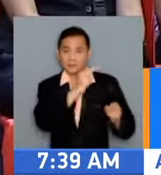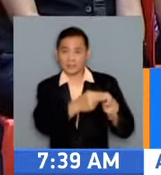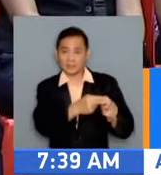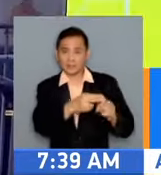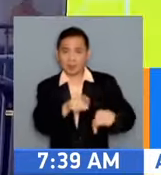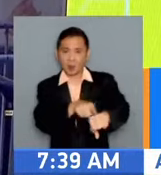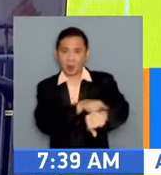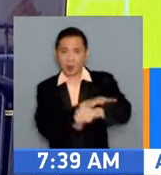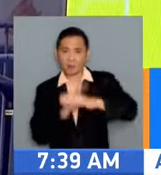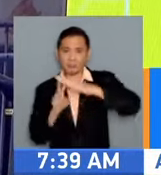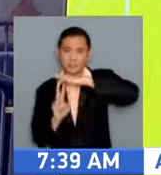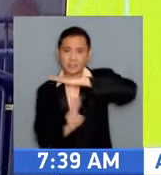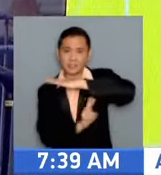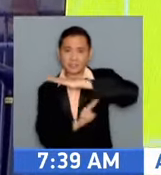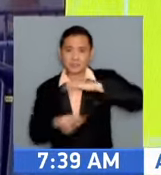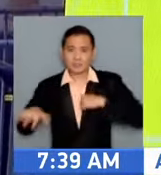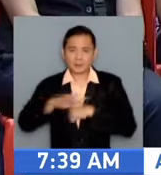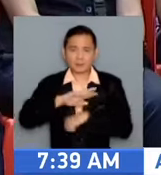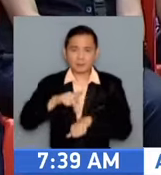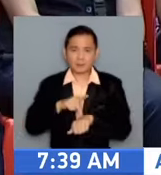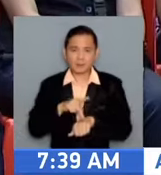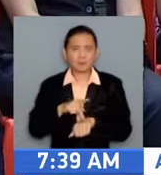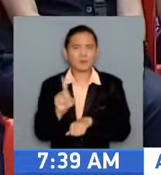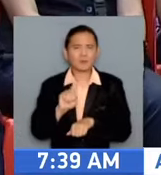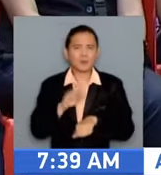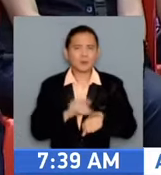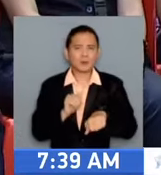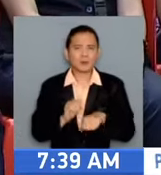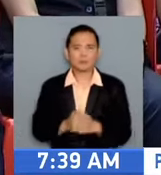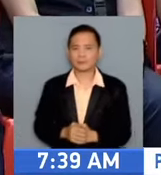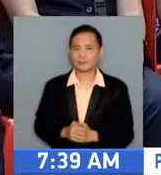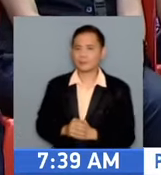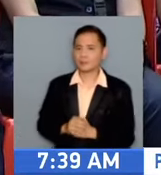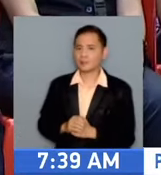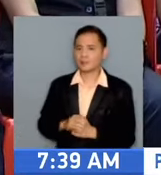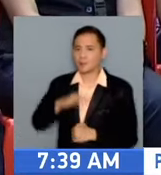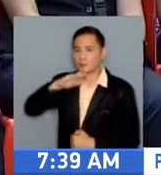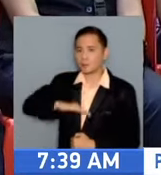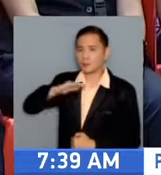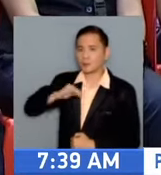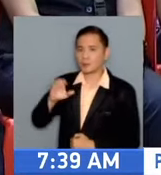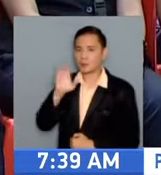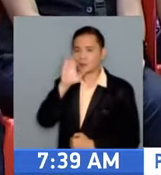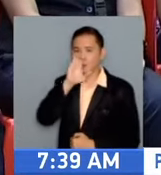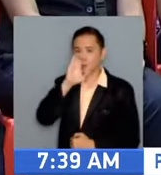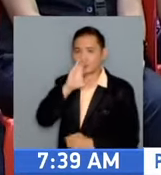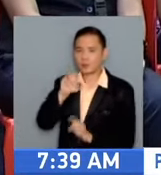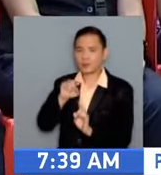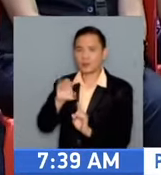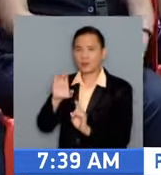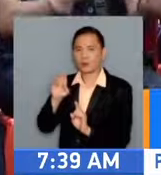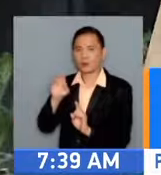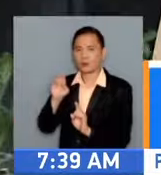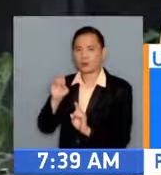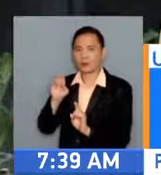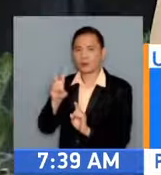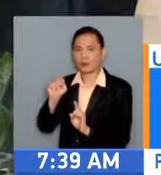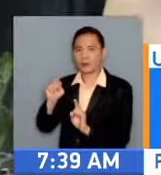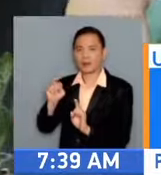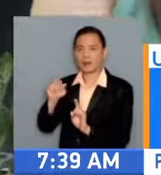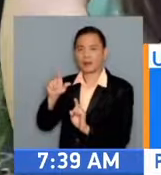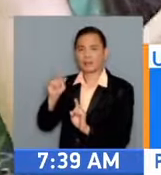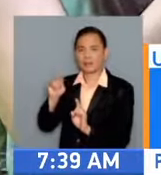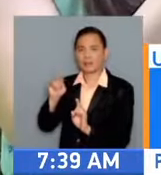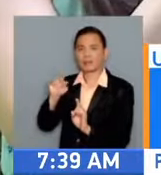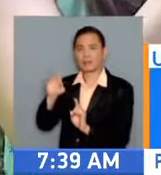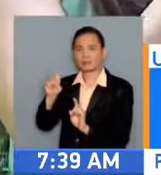Go, Andrea. Cebu Cordova Link Expressway po. That is correct! Yes! Cebu